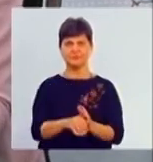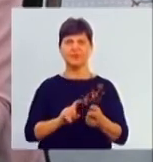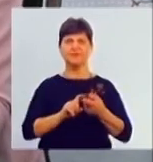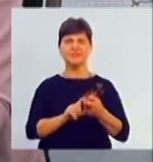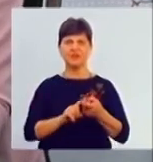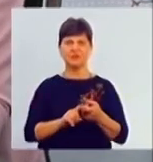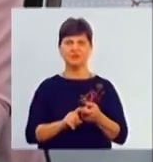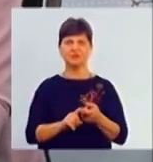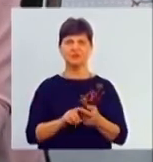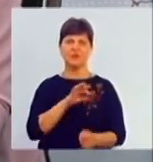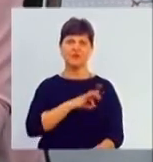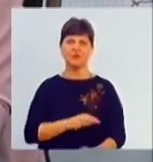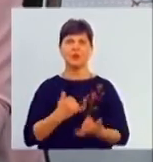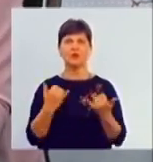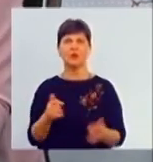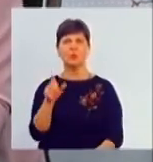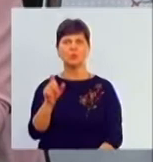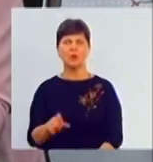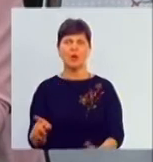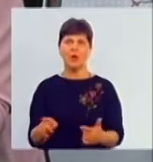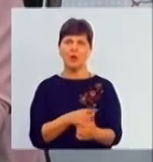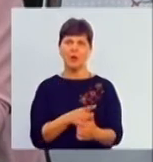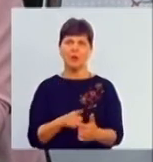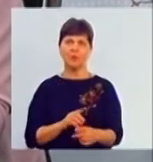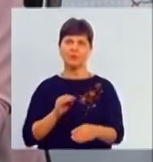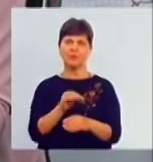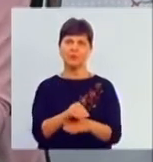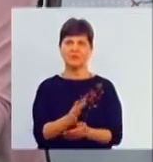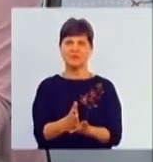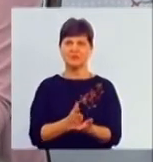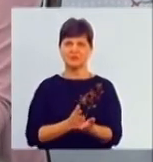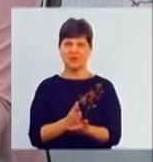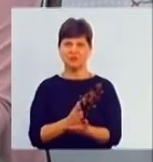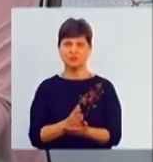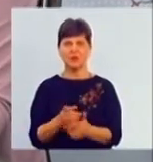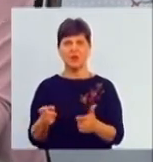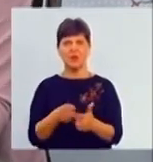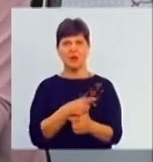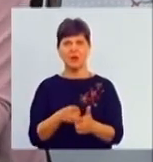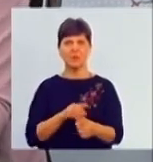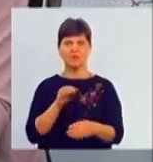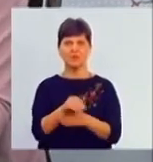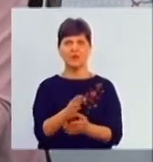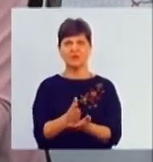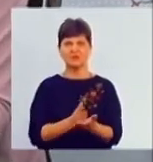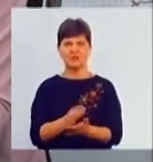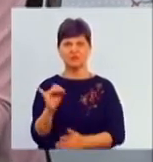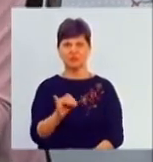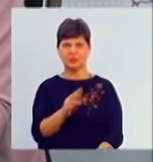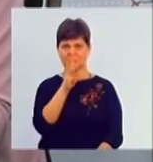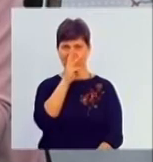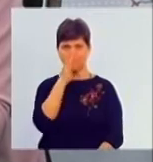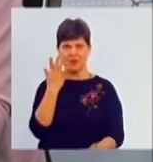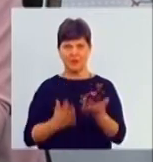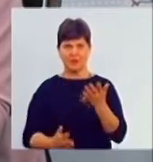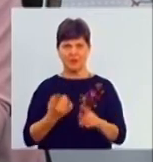що вигідно для людини. Або дорахувавши стаж, або дорахувавши стаж і зарплату, якщо це